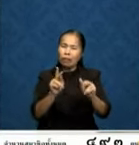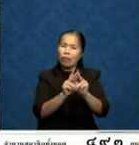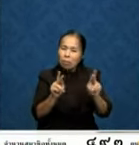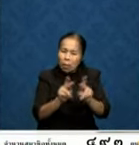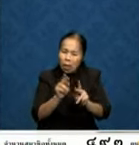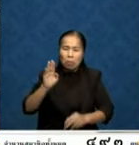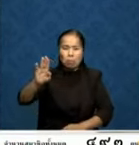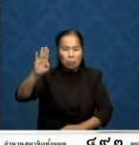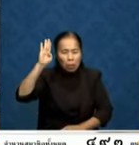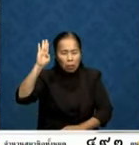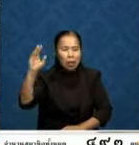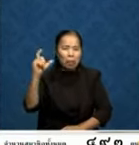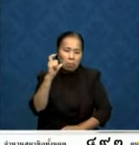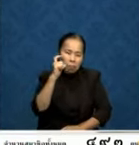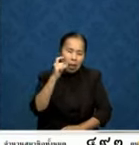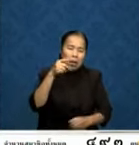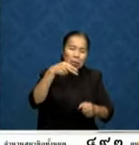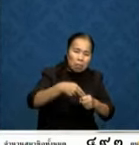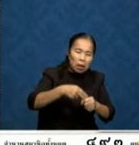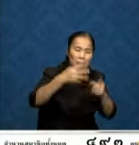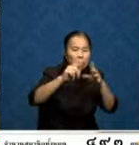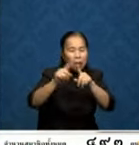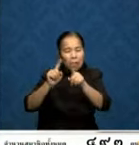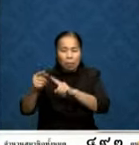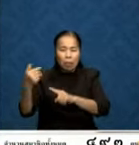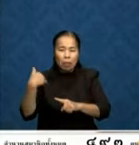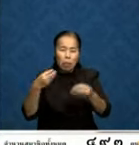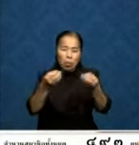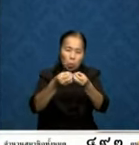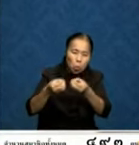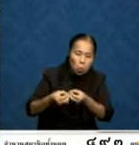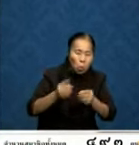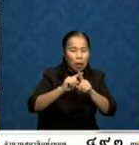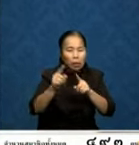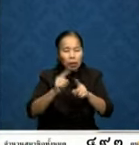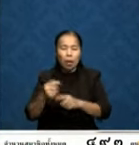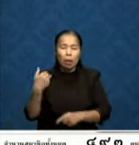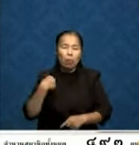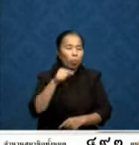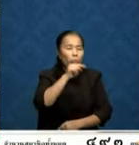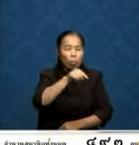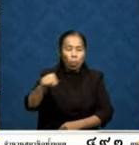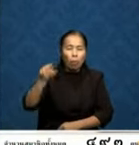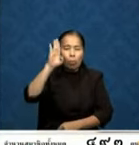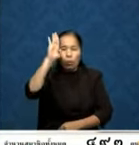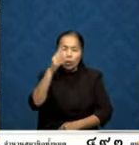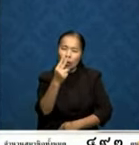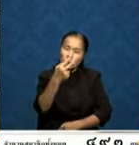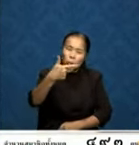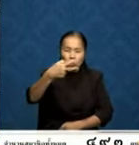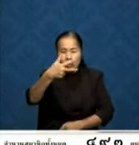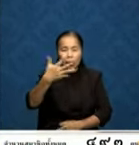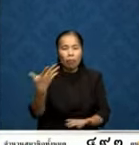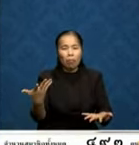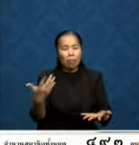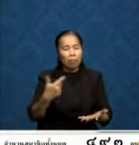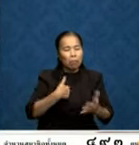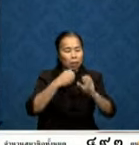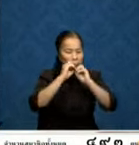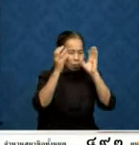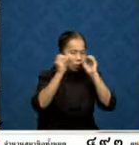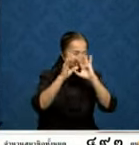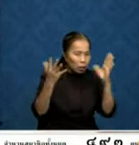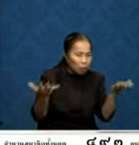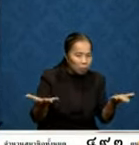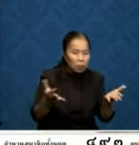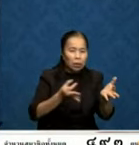ยักษ์ใหญ่ด้านพลังงานของประเทศไทยครับก็วนเวียนอยู่ 2-3 บริษัทเนี่ยแหละครับผมจะหาความโปร่งใสและอธิบายค่